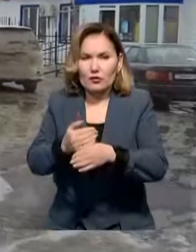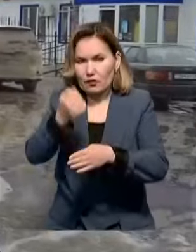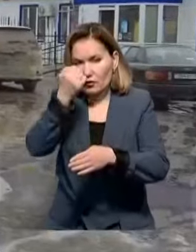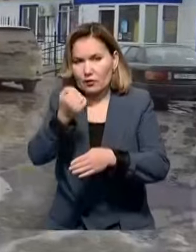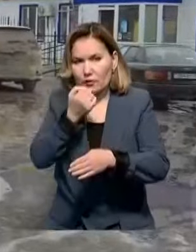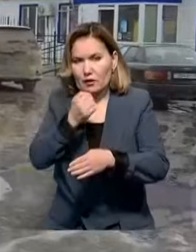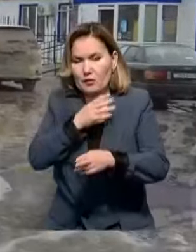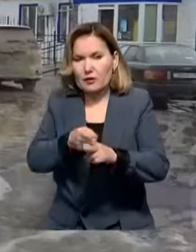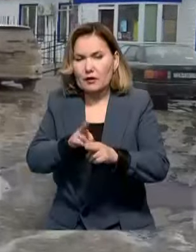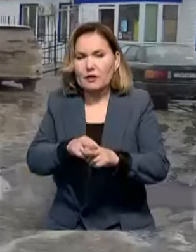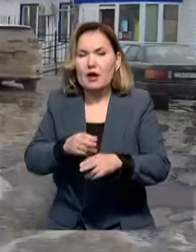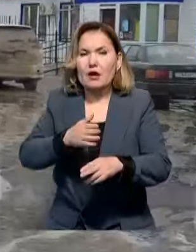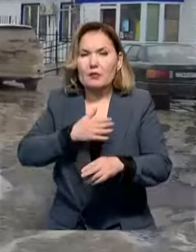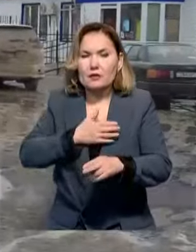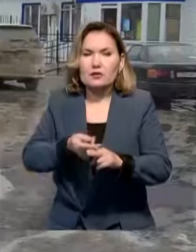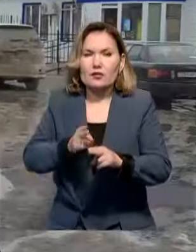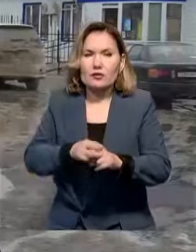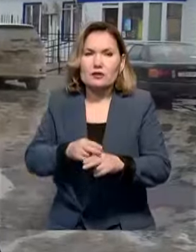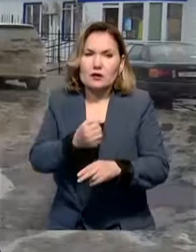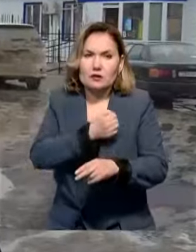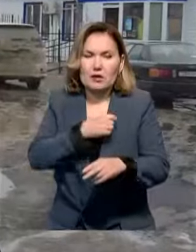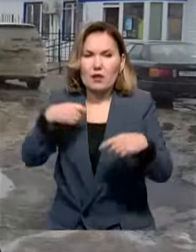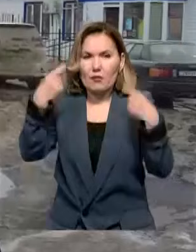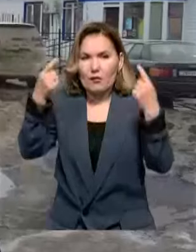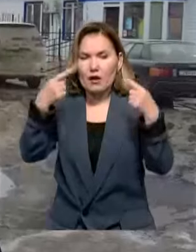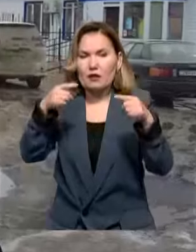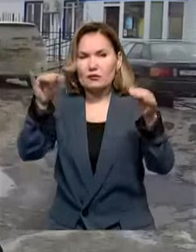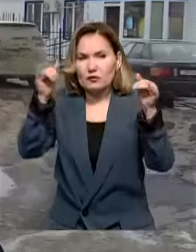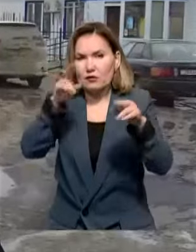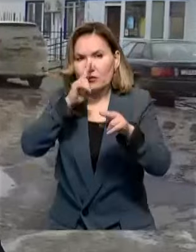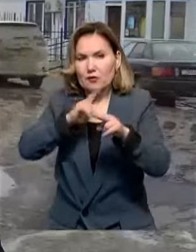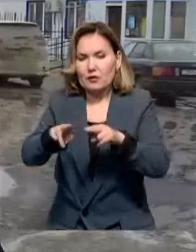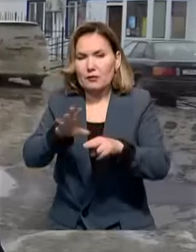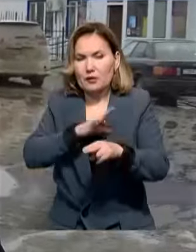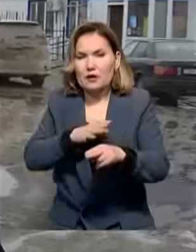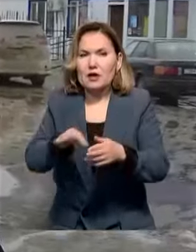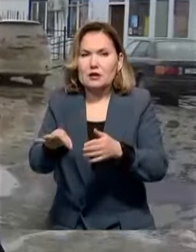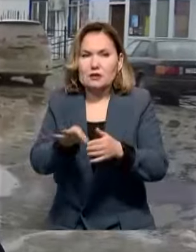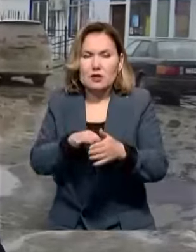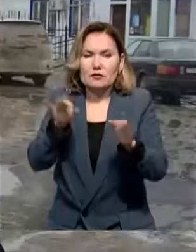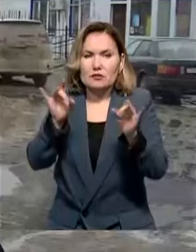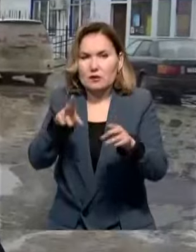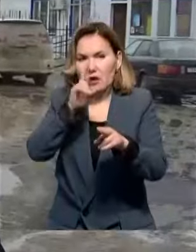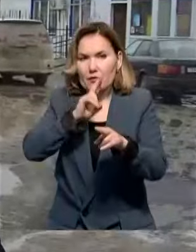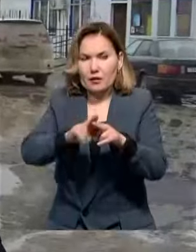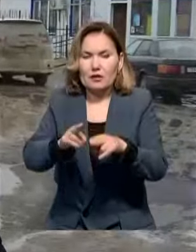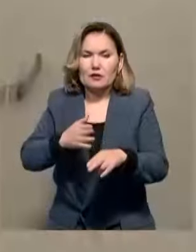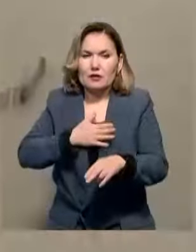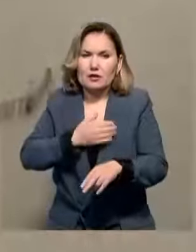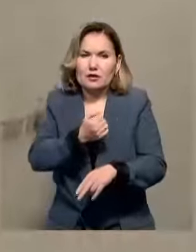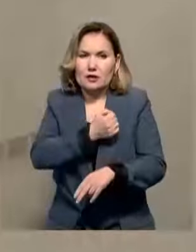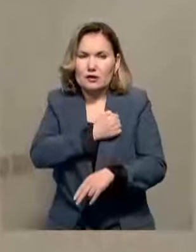жағы малдардың көбейтуге тырысып жатқан жағдайда ғой енді. Мынандай жағдайда бірден айлық болған кезде енді адамның